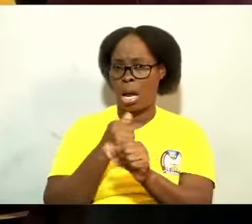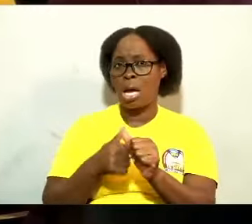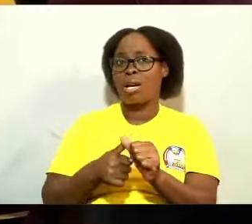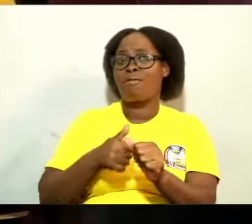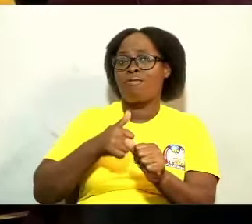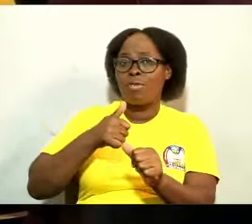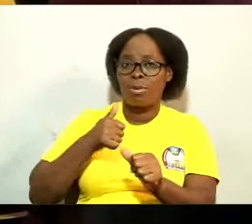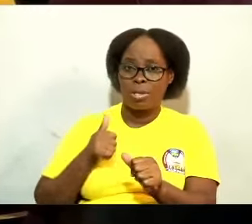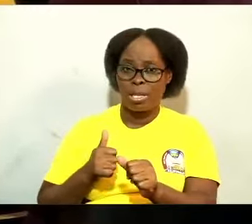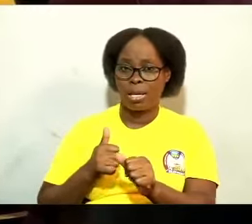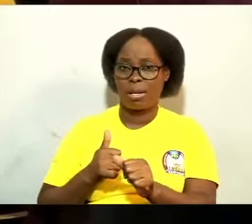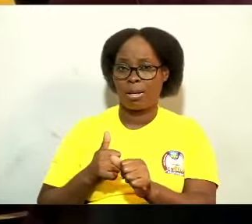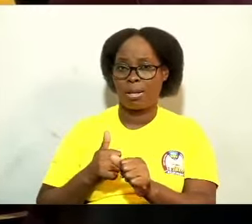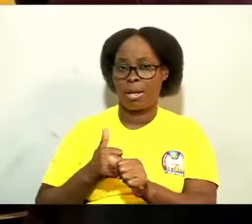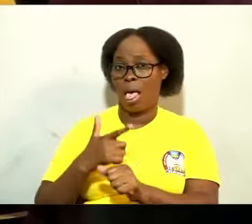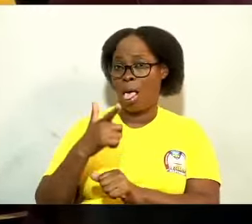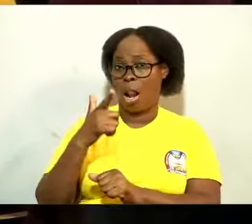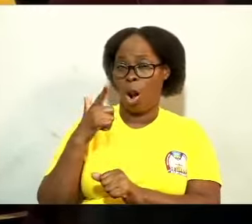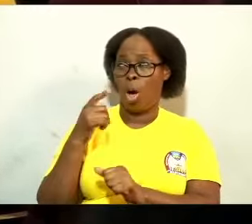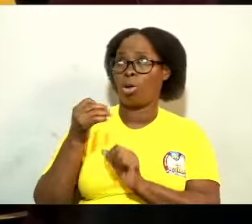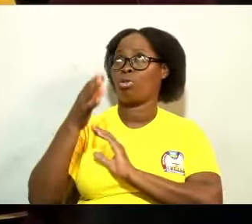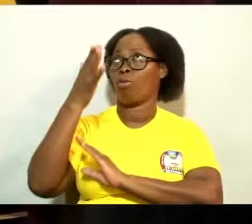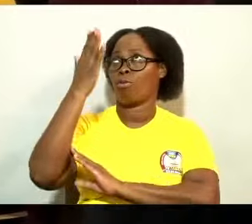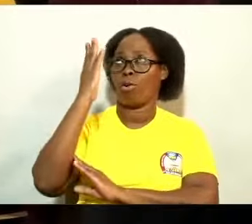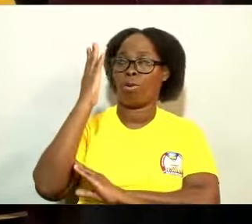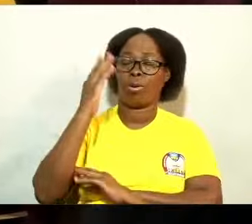zikikataa amri za Mungu.